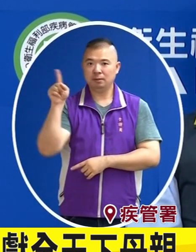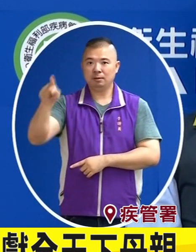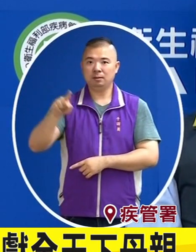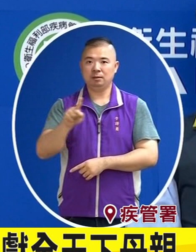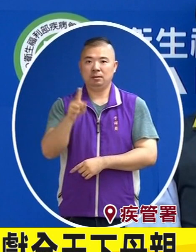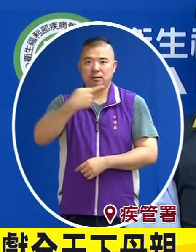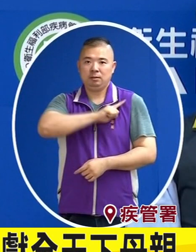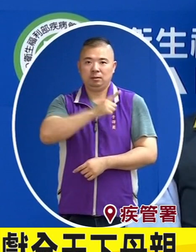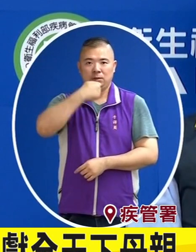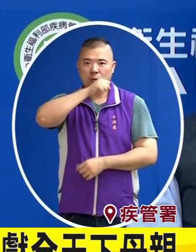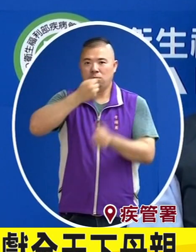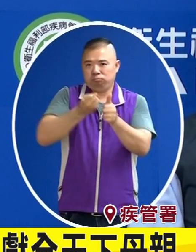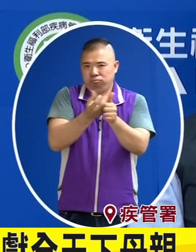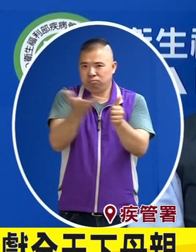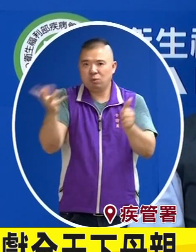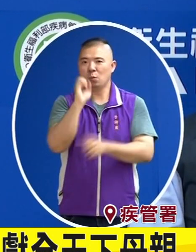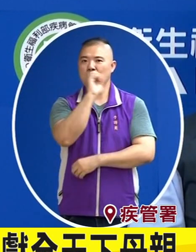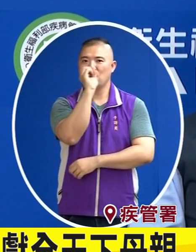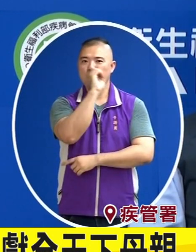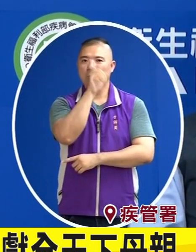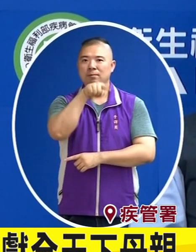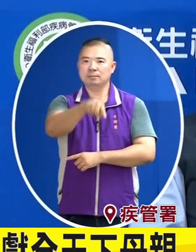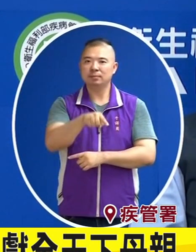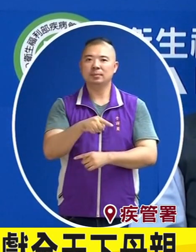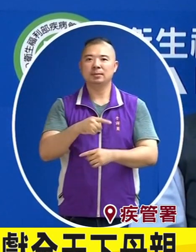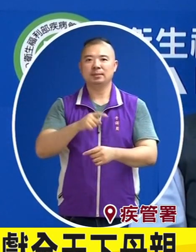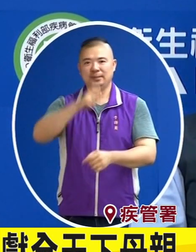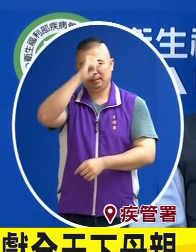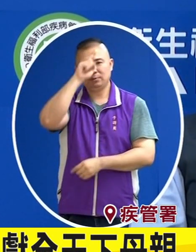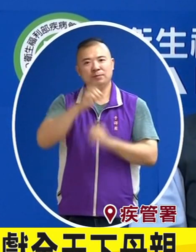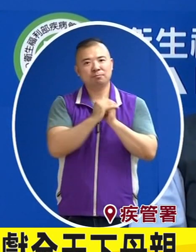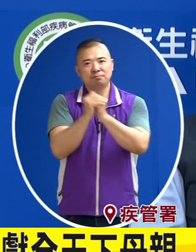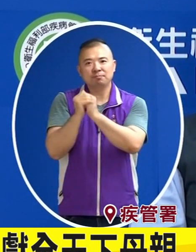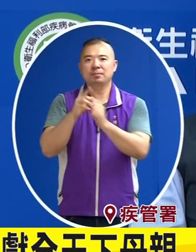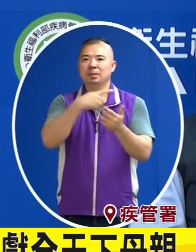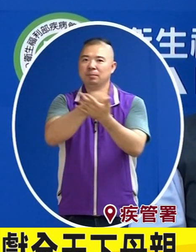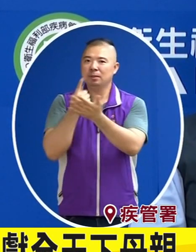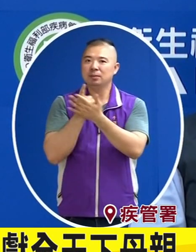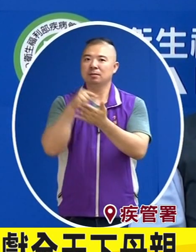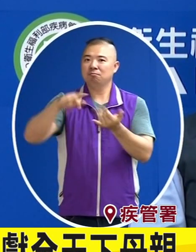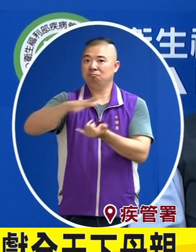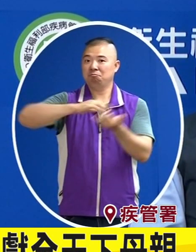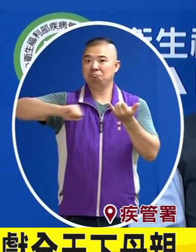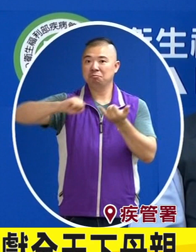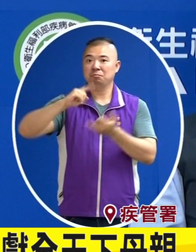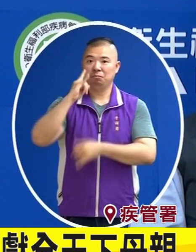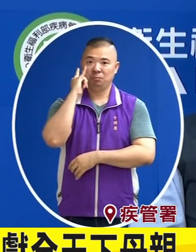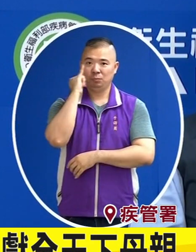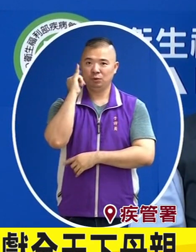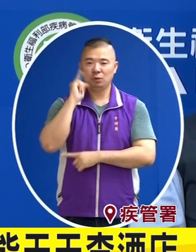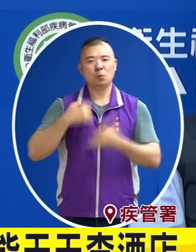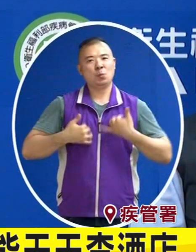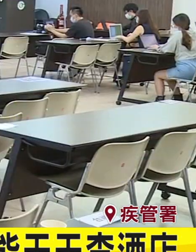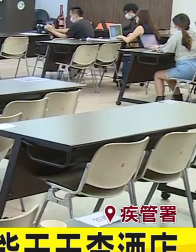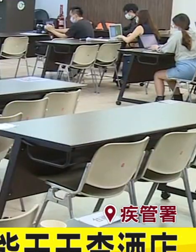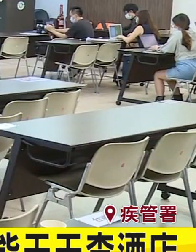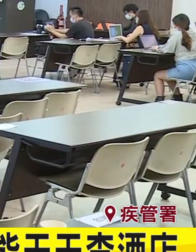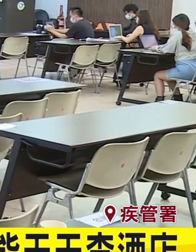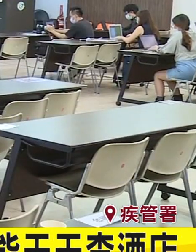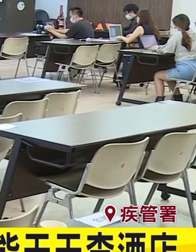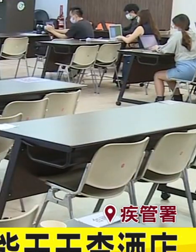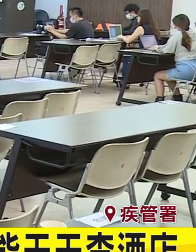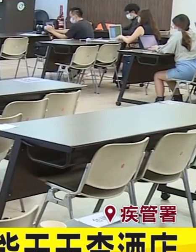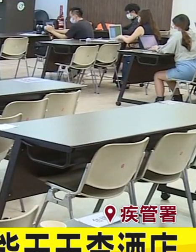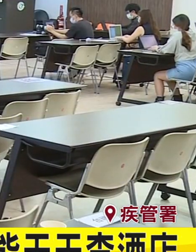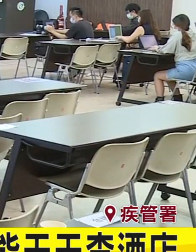亲。 好，国内的疫情逐渐趋缓，那么许多八大行业的像是舞厅或者是酒店的业者也希望可以赶快复业。那么之前疫